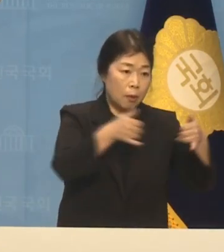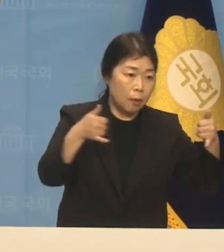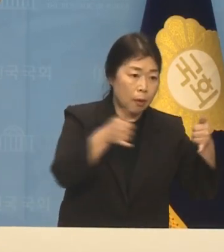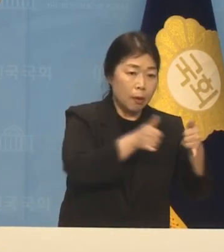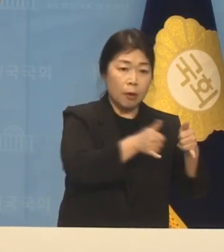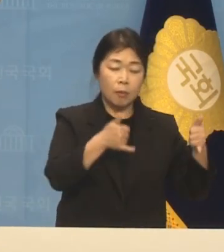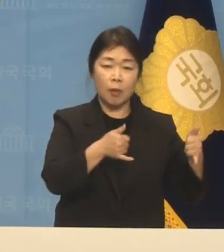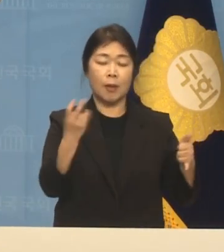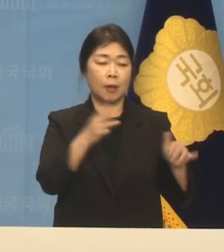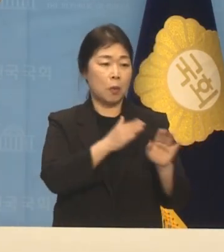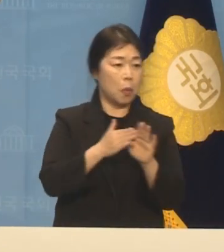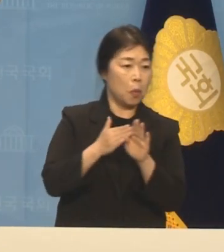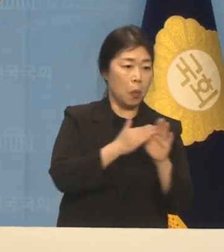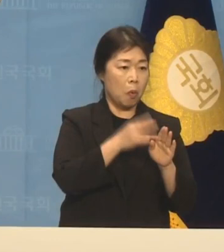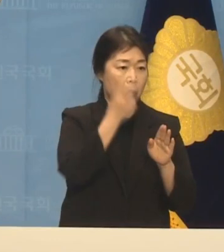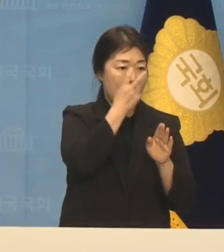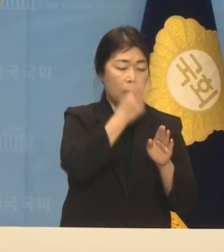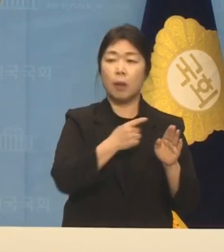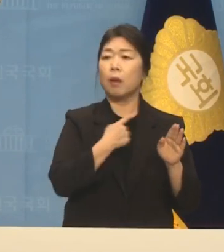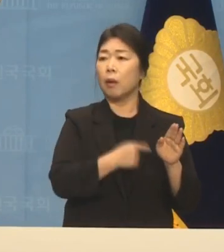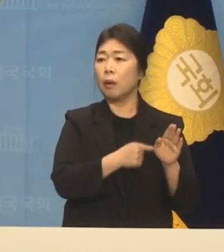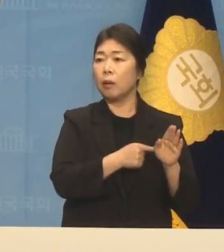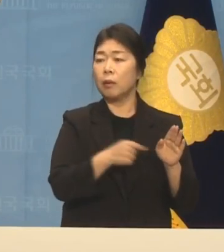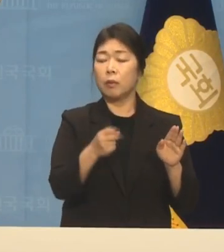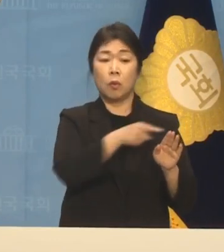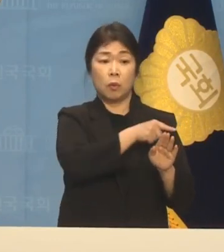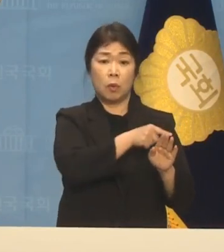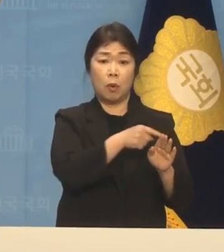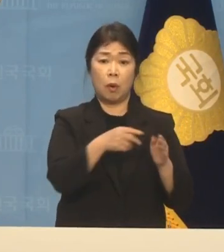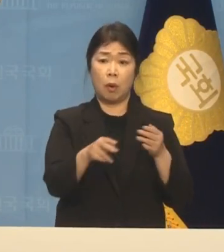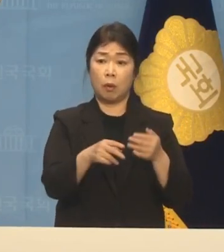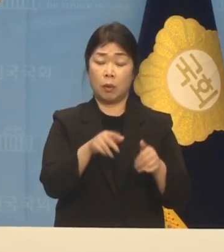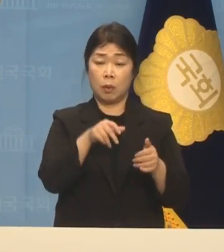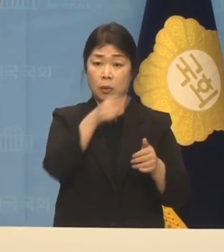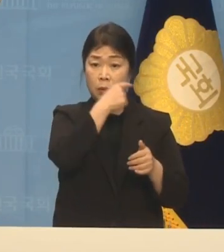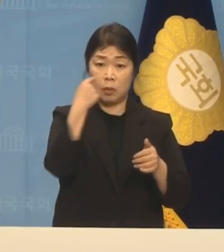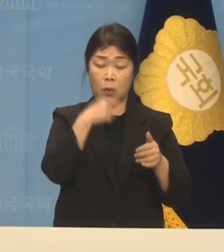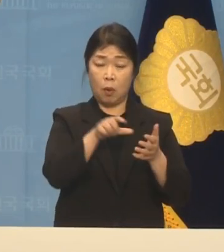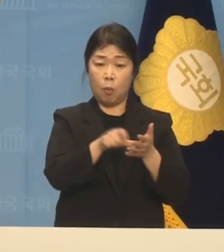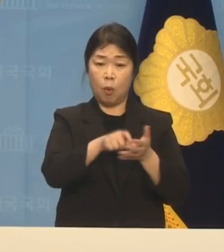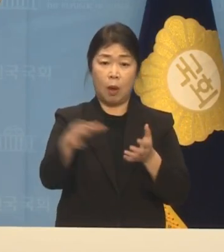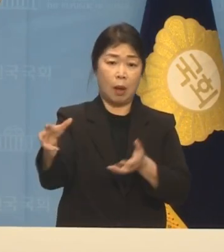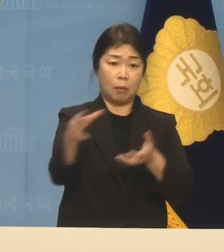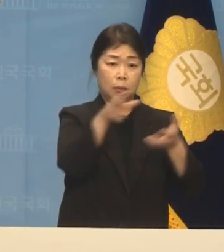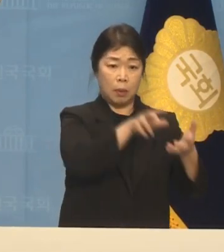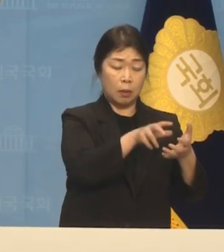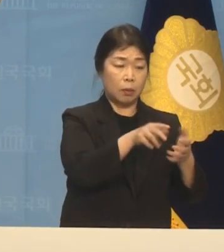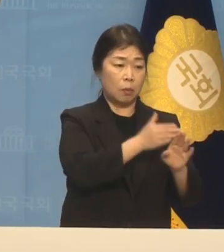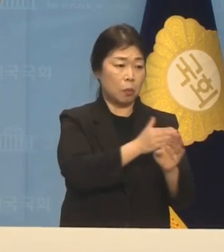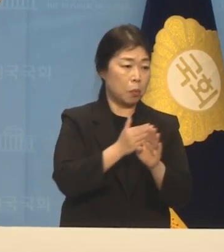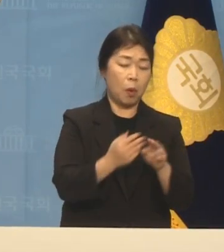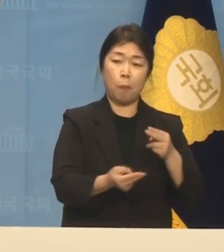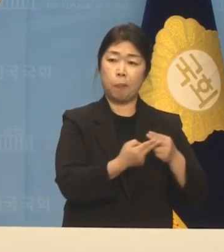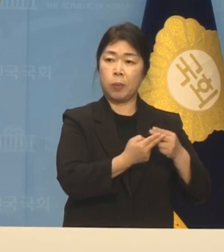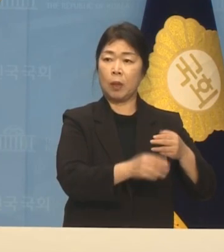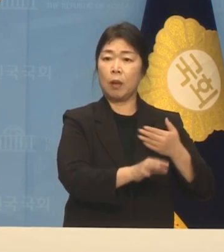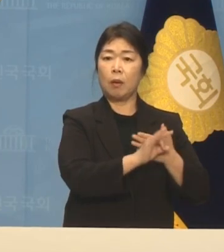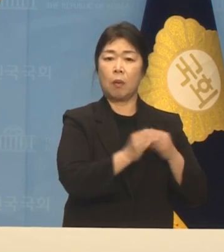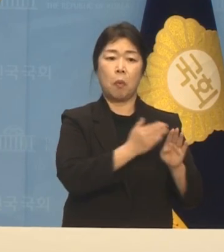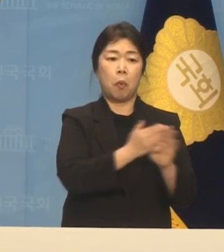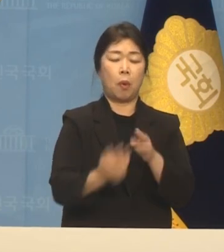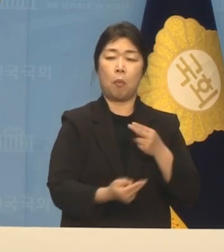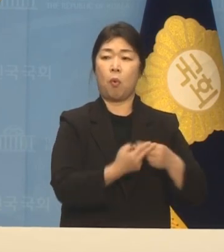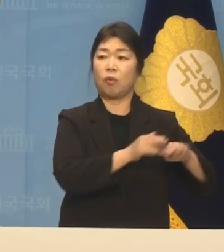방식으로 활용하고 있다라는 의혹이 강력하게 제기되고 있습니다. 이것은 그동안